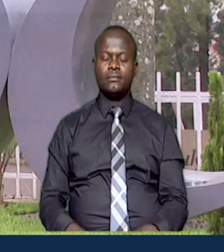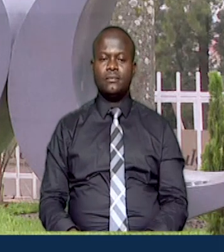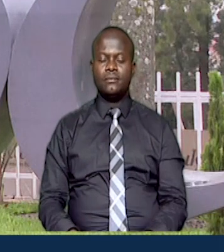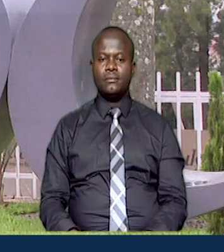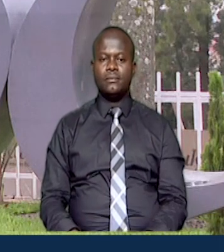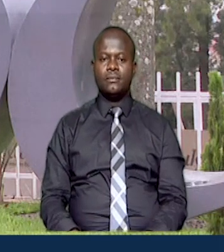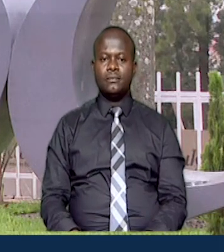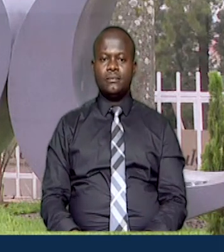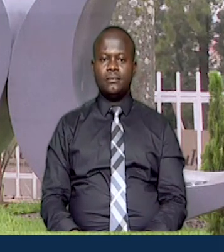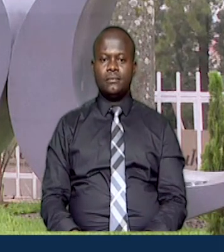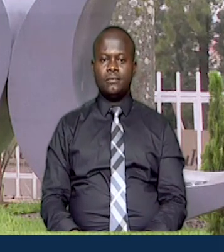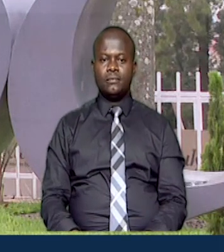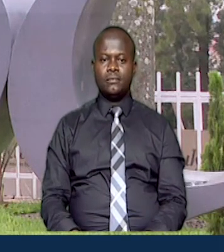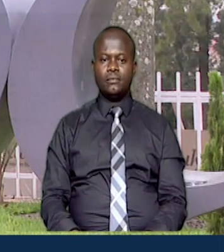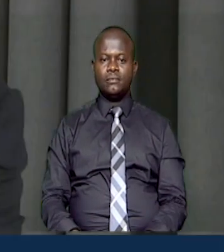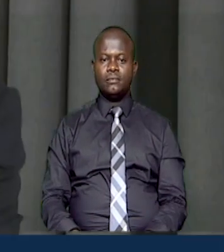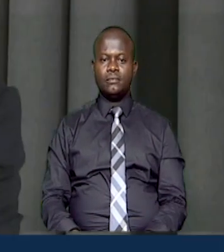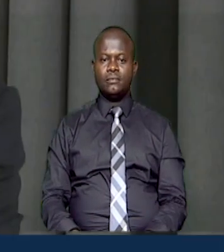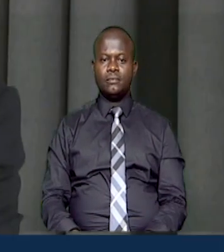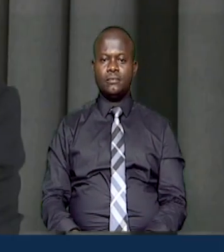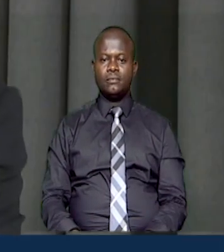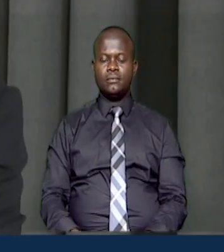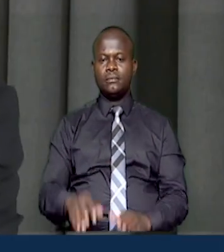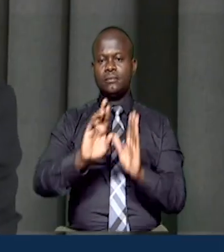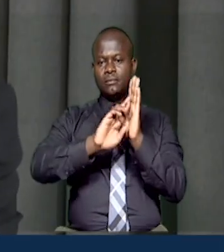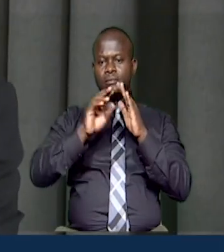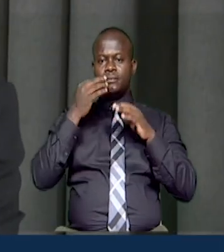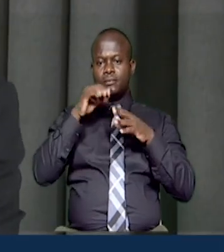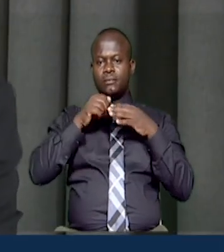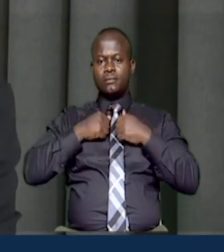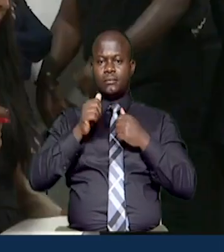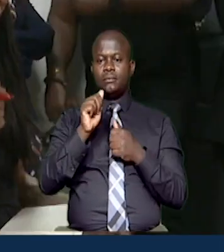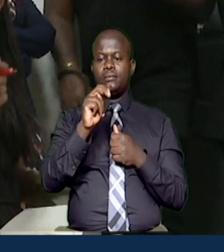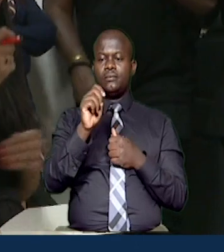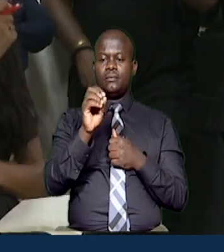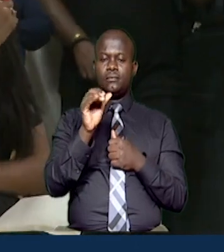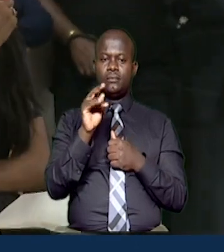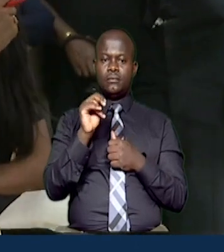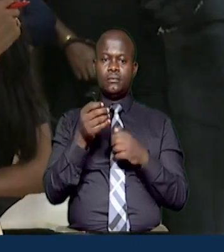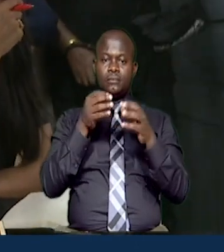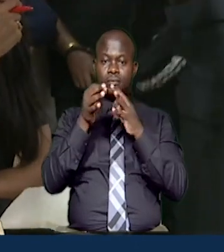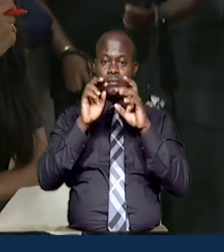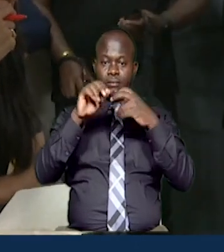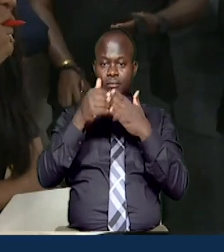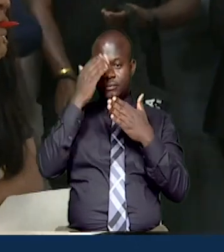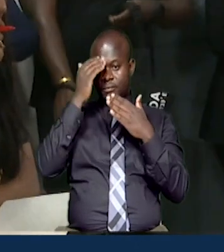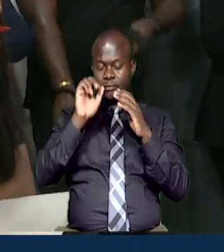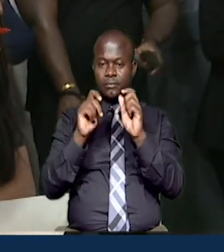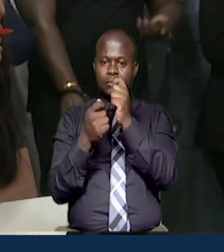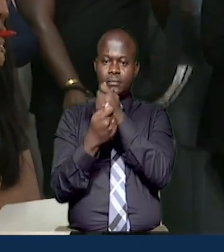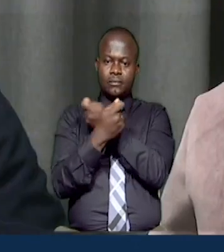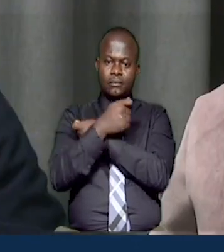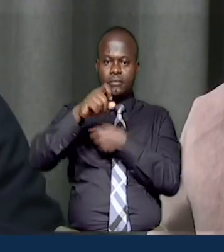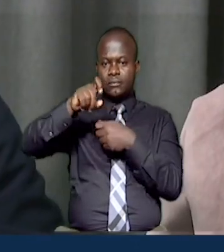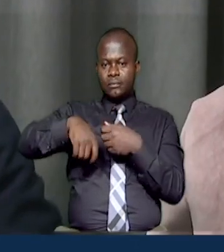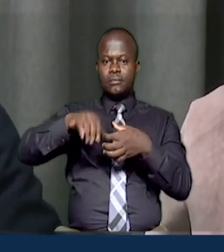jeunes leaders d'Afrique et de France ici présents. Ambasaderi w'Ufaransa mu Rwanda Antoine Amfray ashimangira ko kugira ngo habeho amavugurura akeneye mu mubano wa